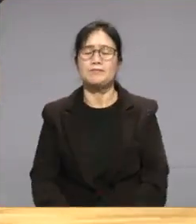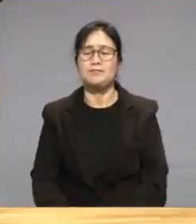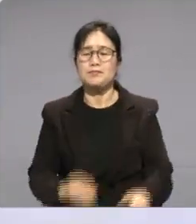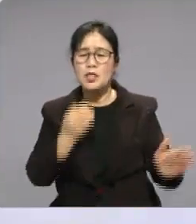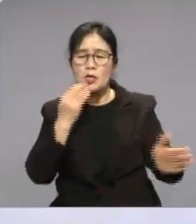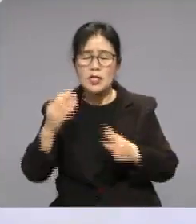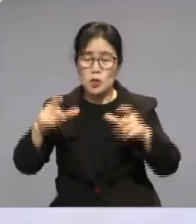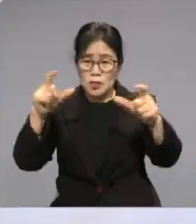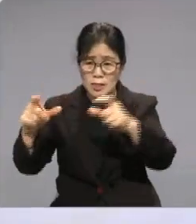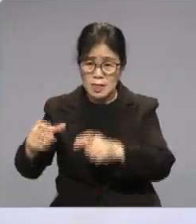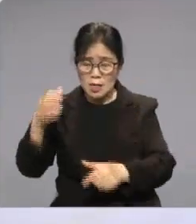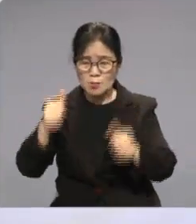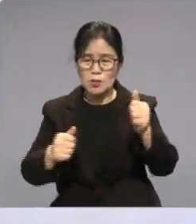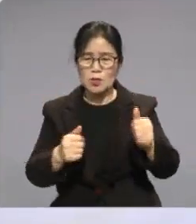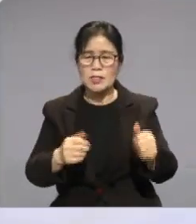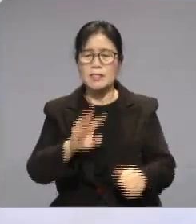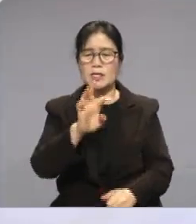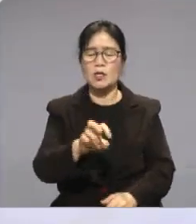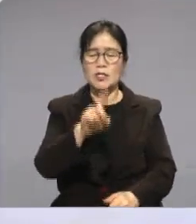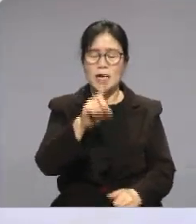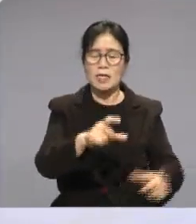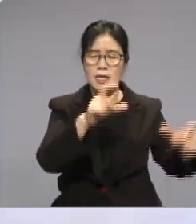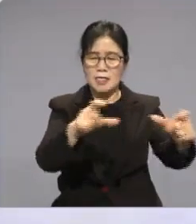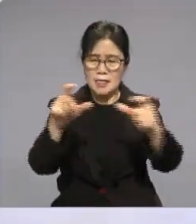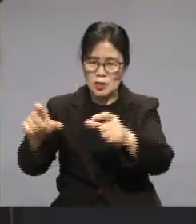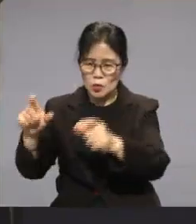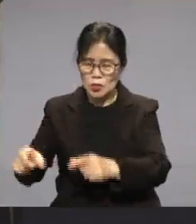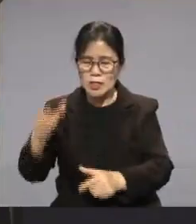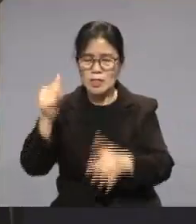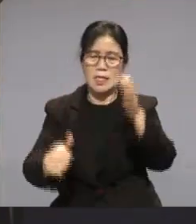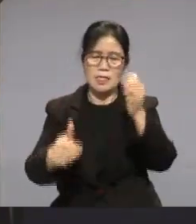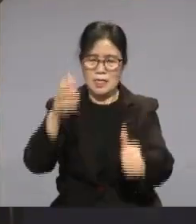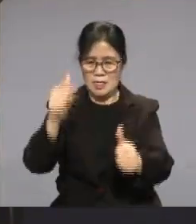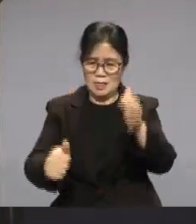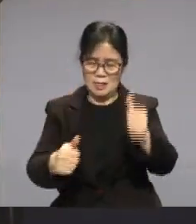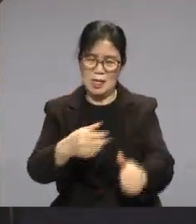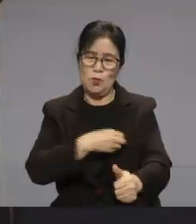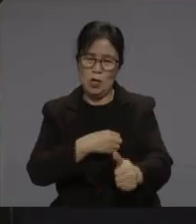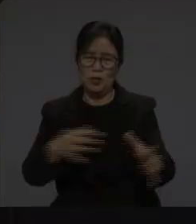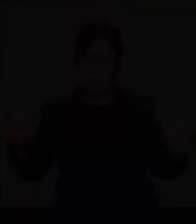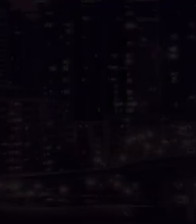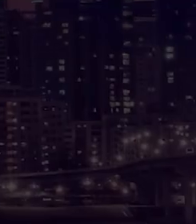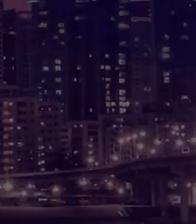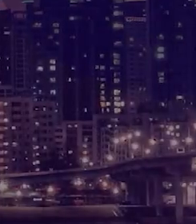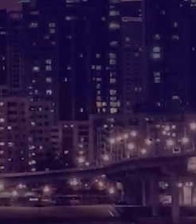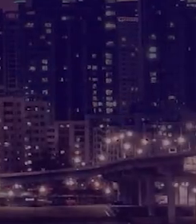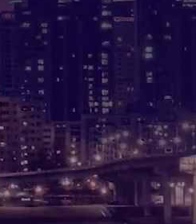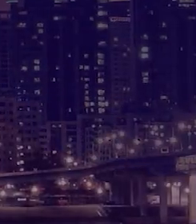경기도시장군수협의회는 도내 31개 기초지자체장으로 구성된 협의체입니다.